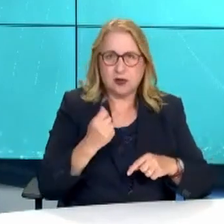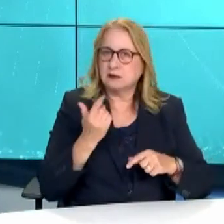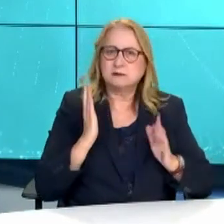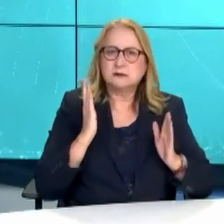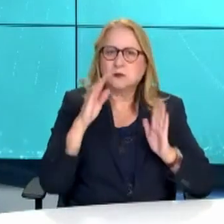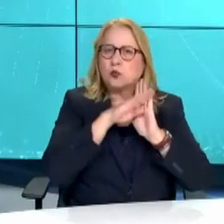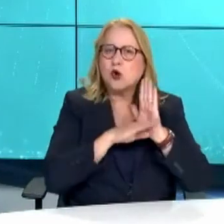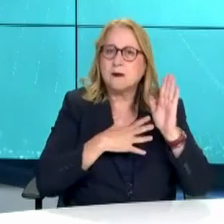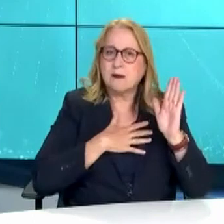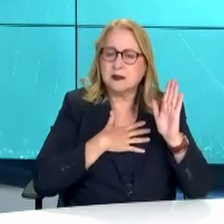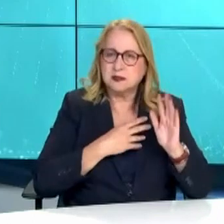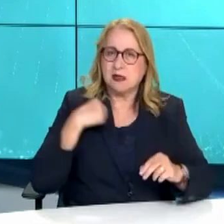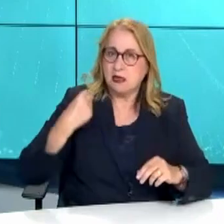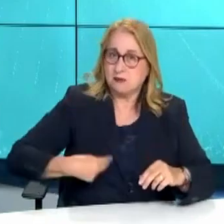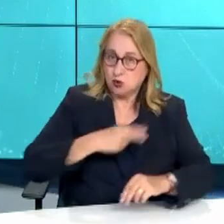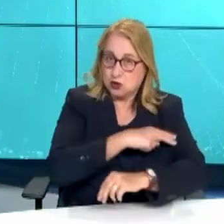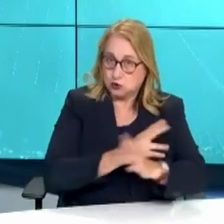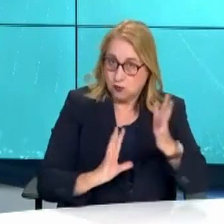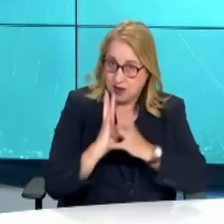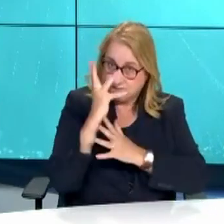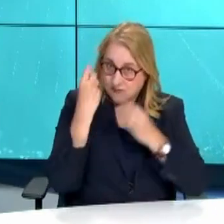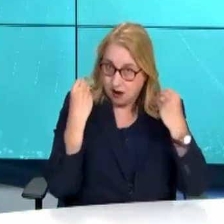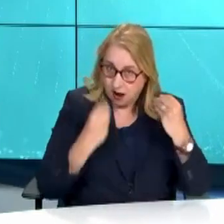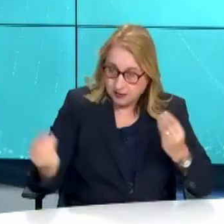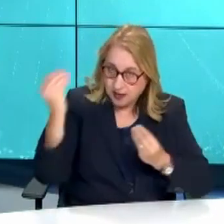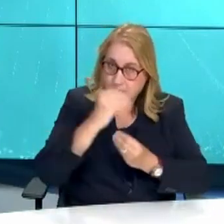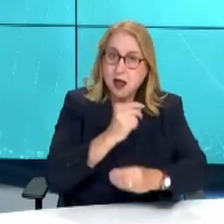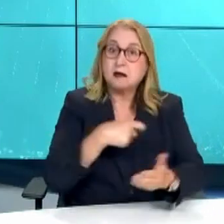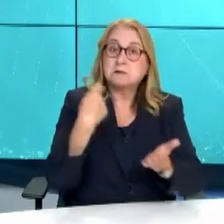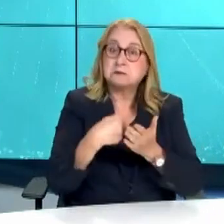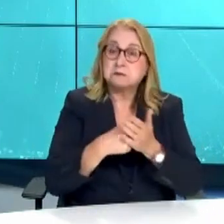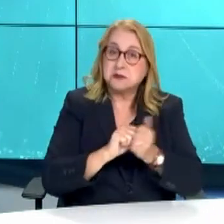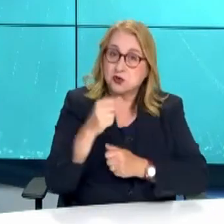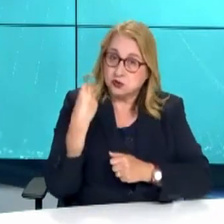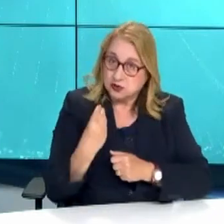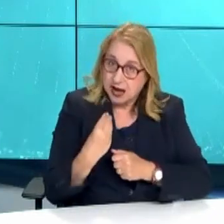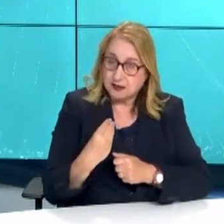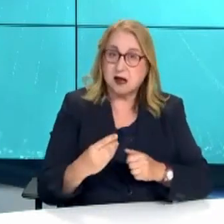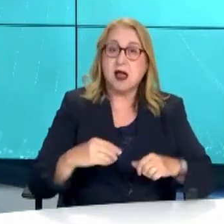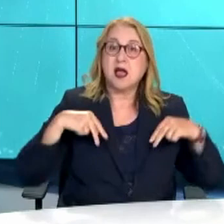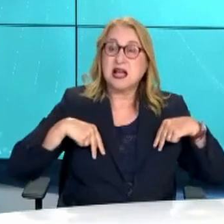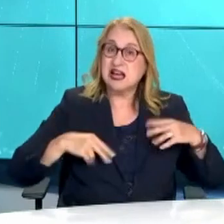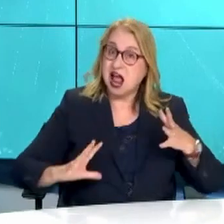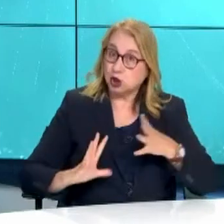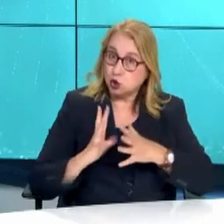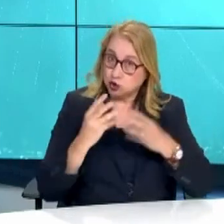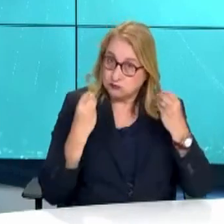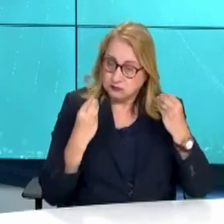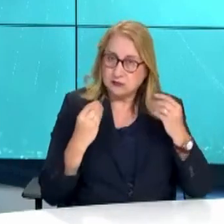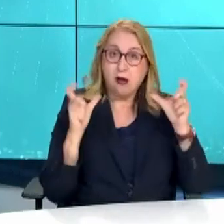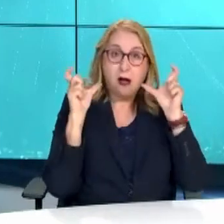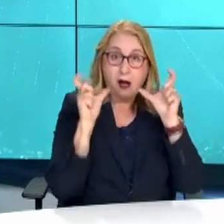δημόσια υγεία, ένα καλύτερο κράτος, μια καλύτερη ζωή σε μια ισχυρή Ελλάδα. Προφανώς το πρόγραμμά